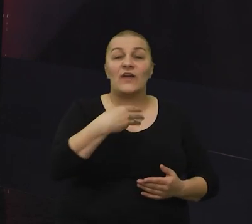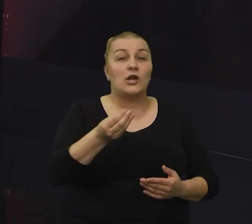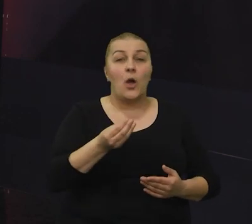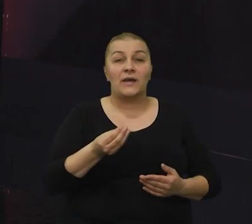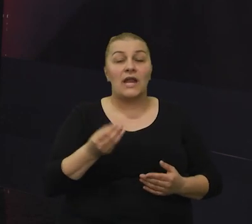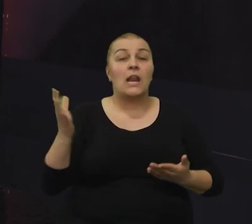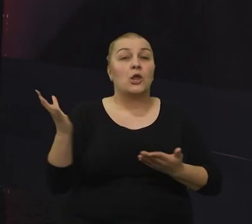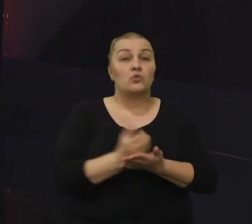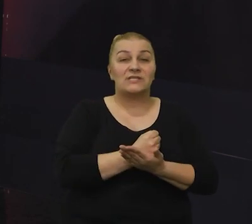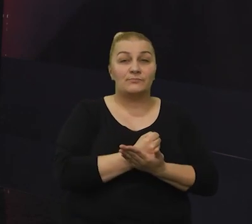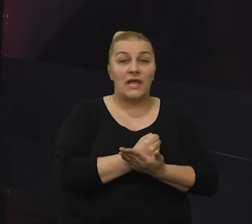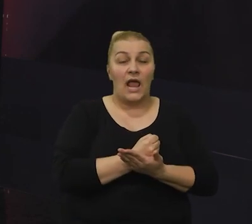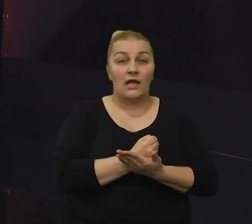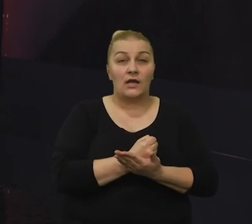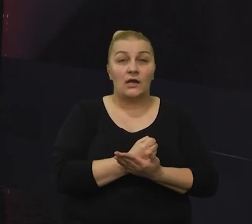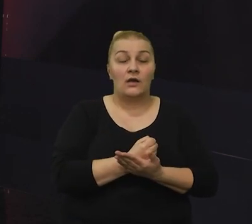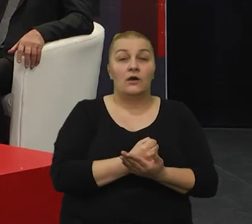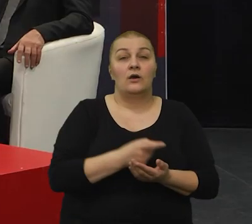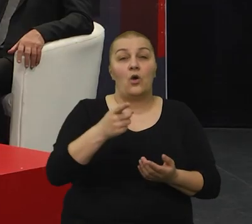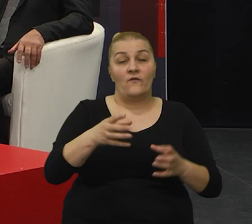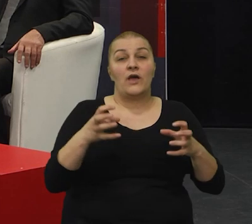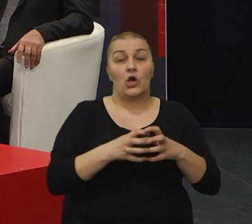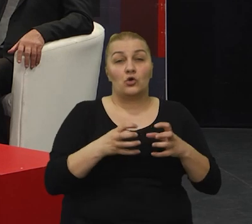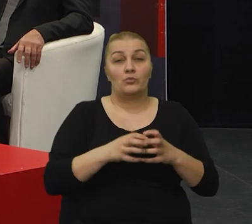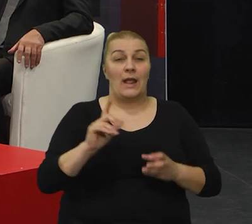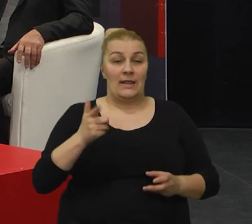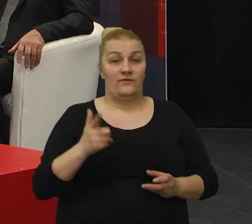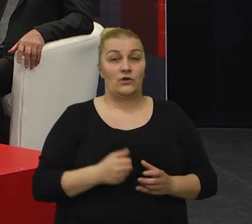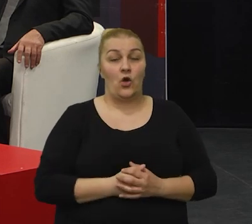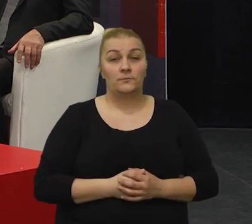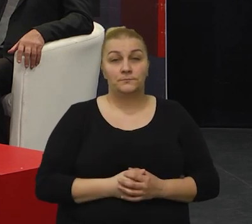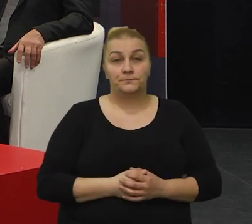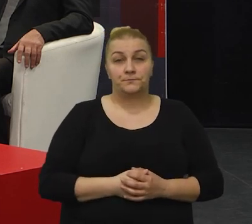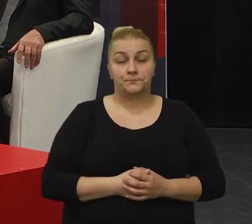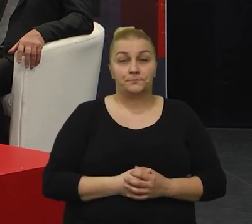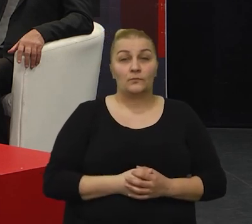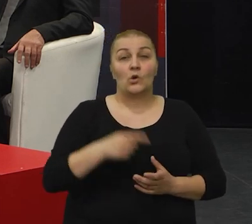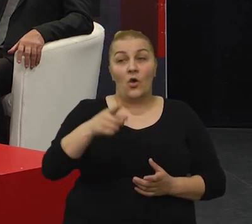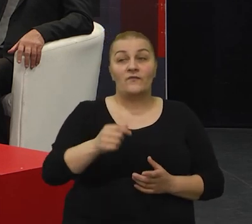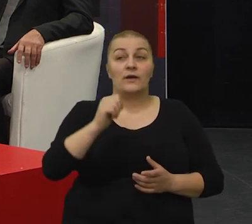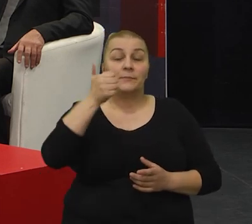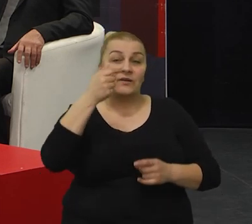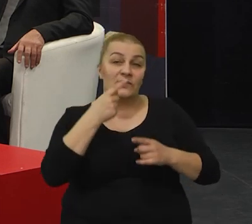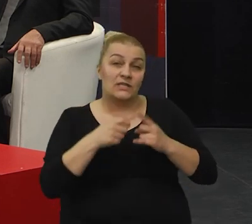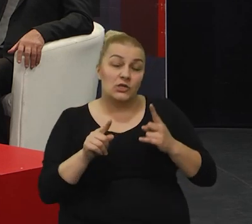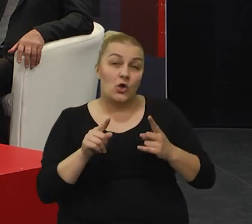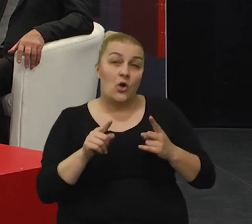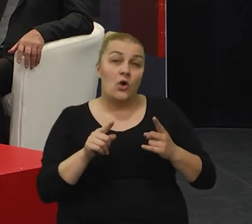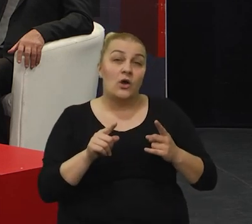fenomenalni uspjeh opetene grupe Livno. Znači, to je ta prva